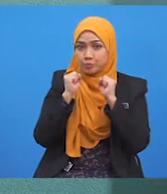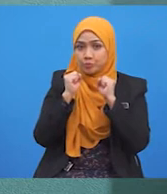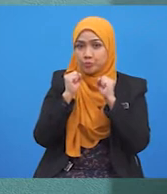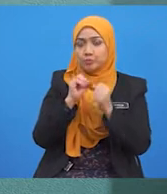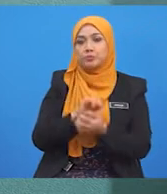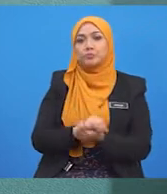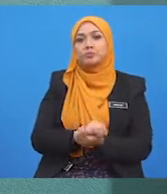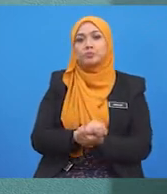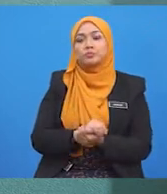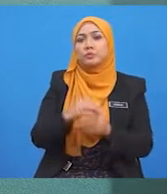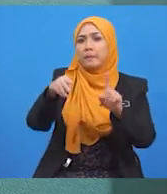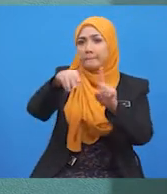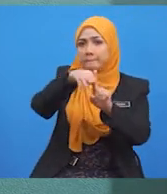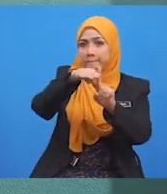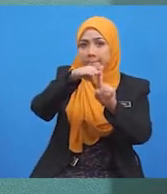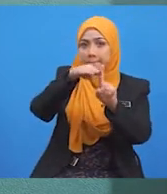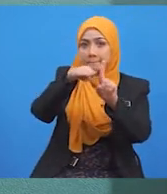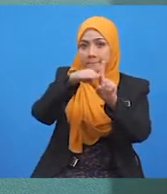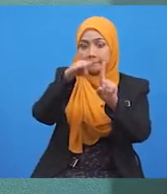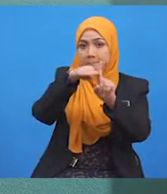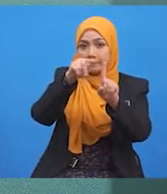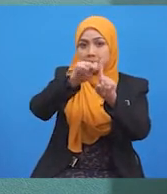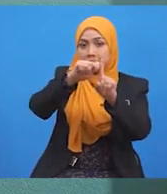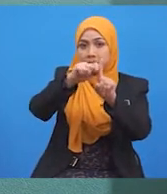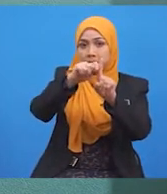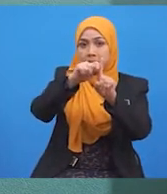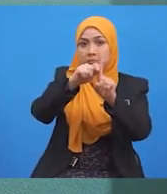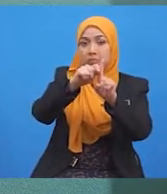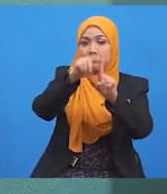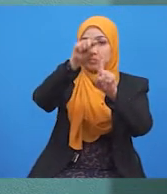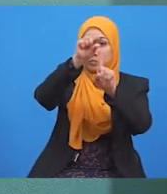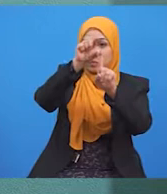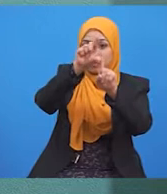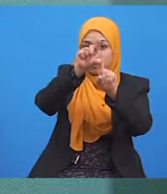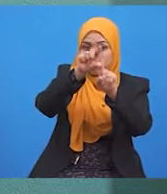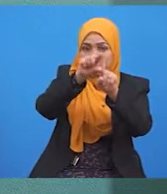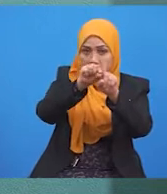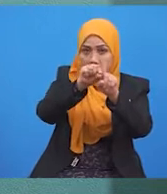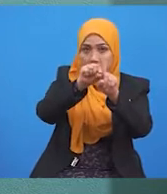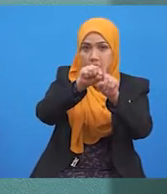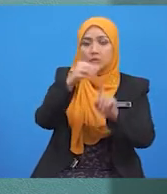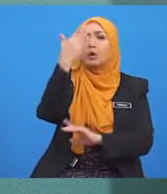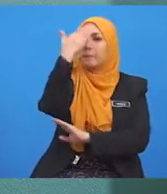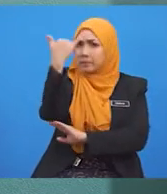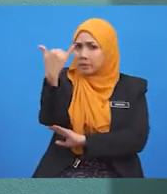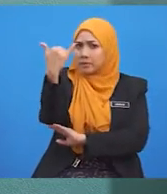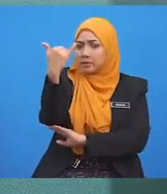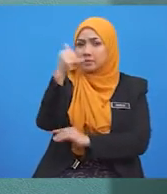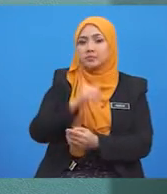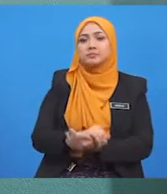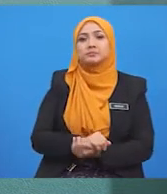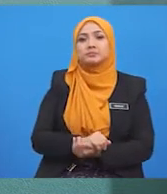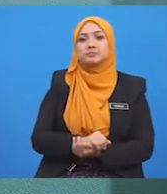sekarang masuk untuk Quiz dengan soal-soal yang dikirim dan cukup